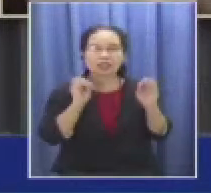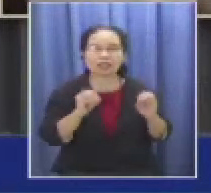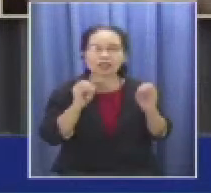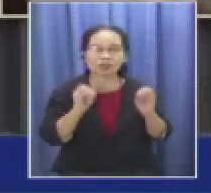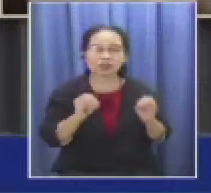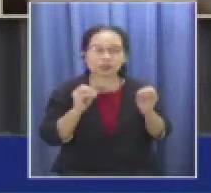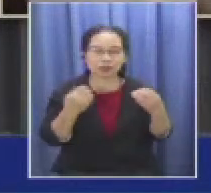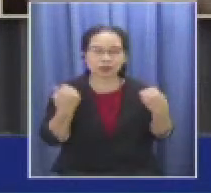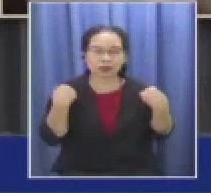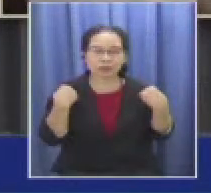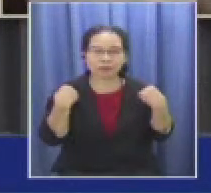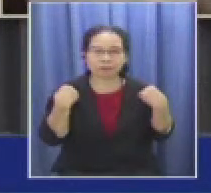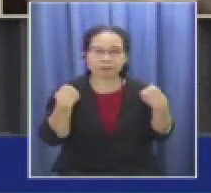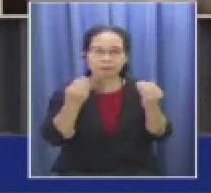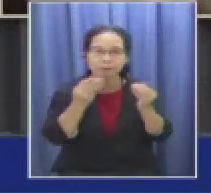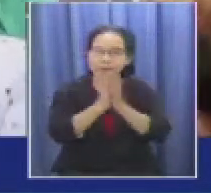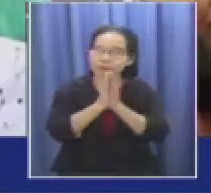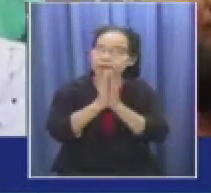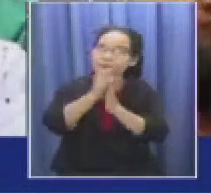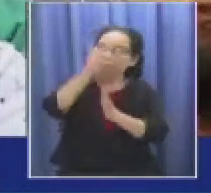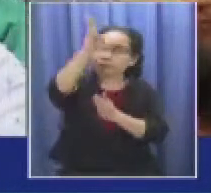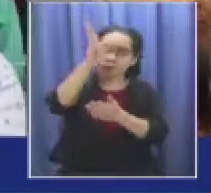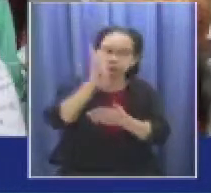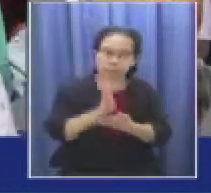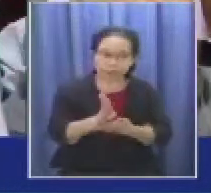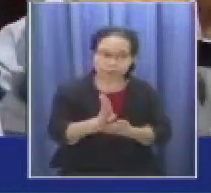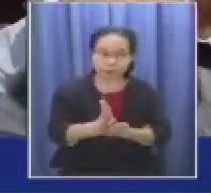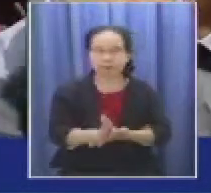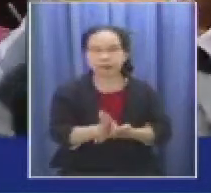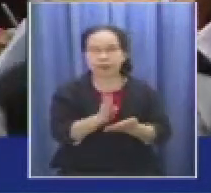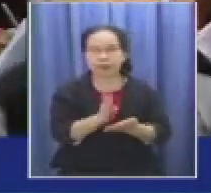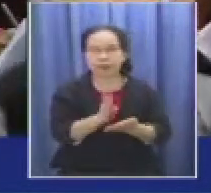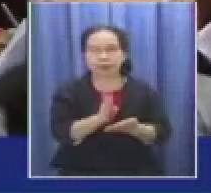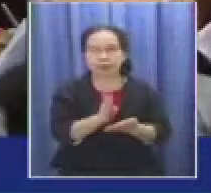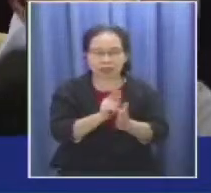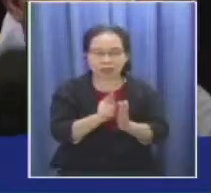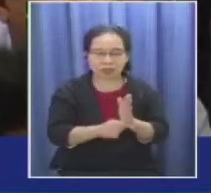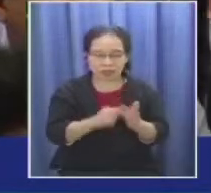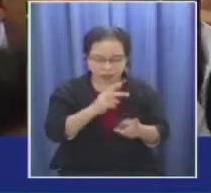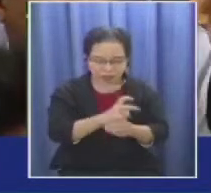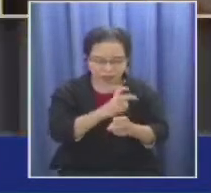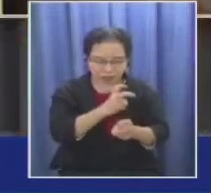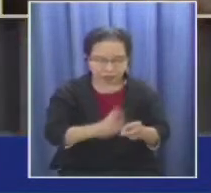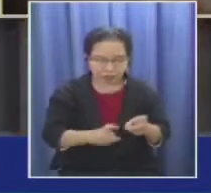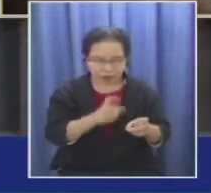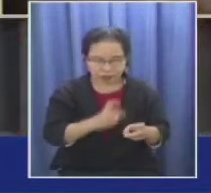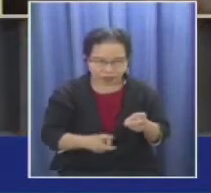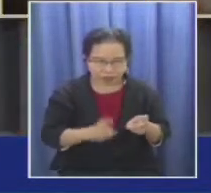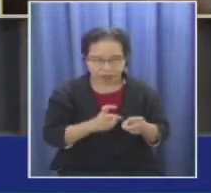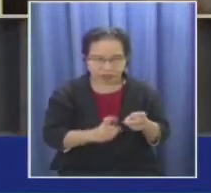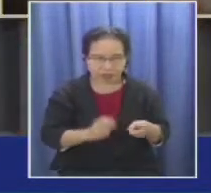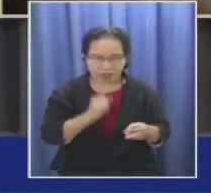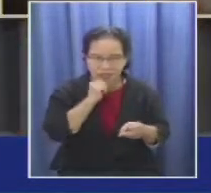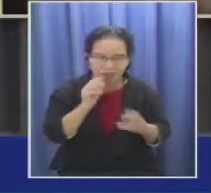na ka ba ko na wa ni mu nu aka eno anko ana achi de ne so pinya ye na hyemo ye ne mesu